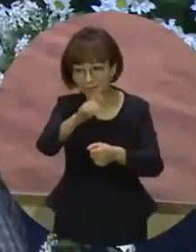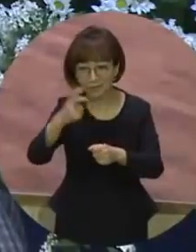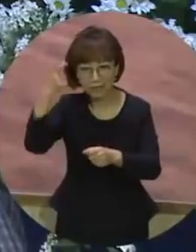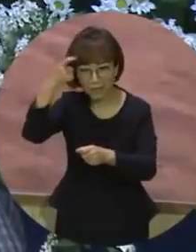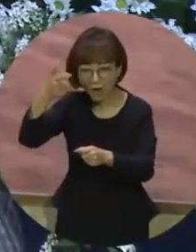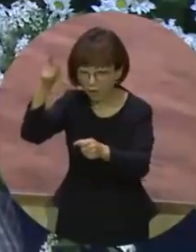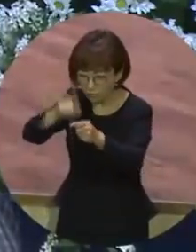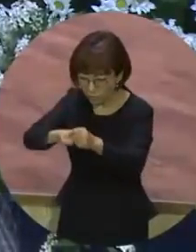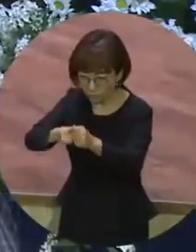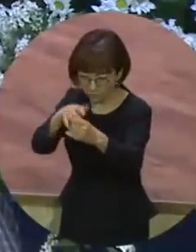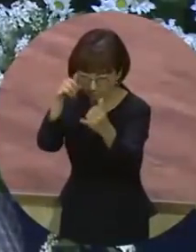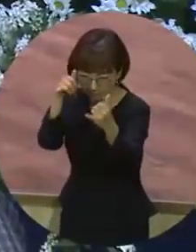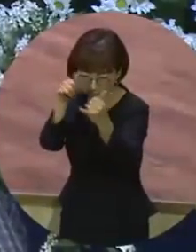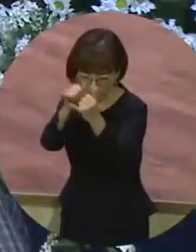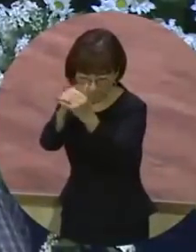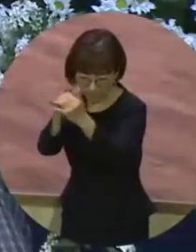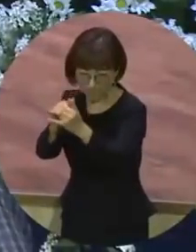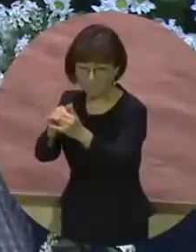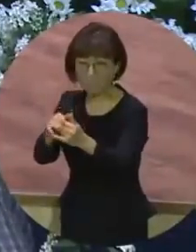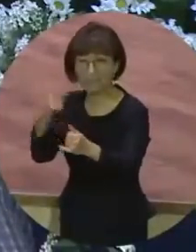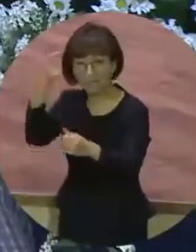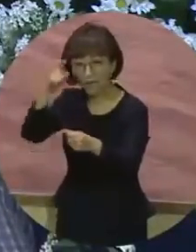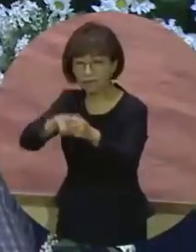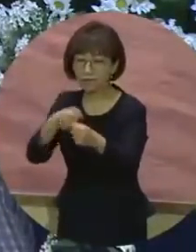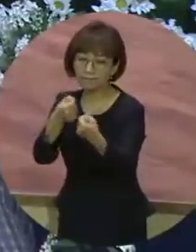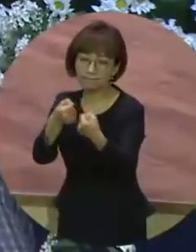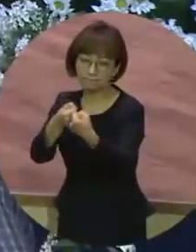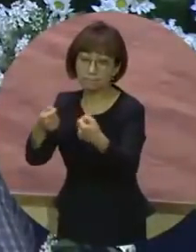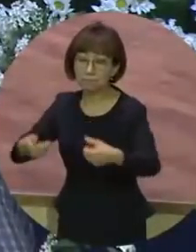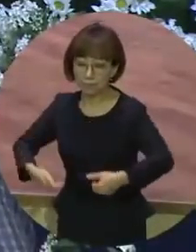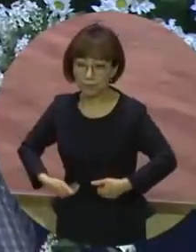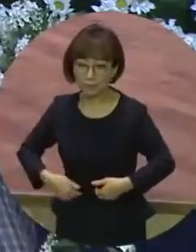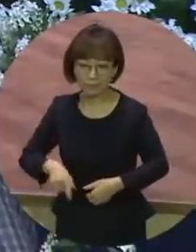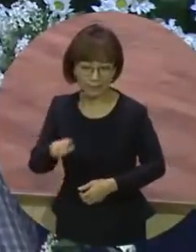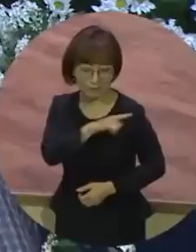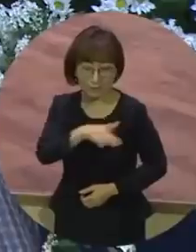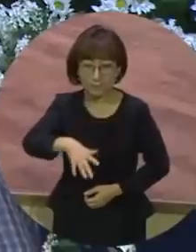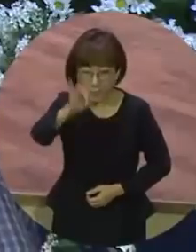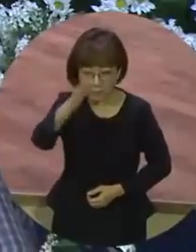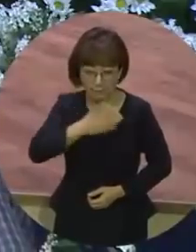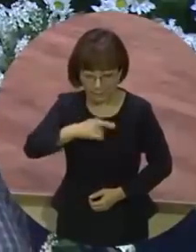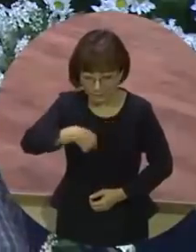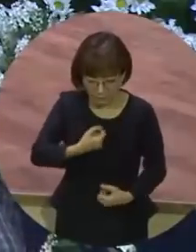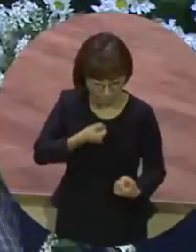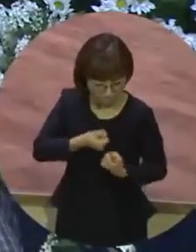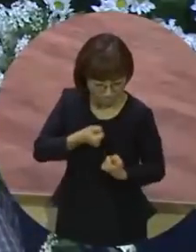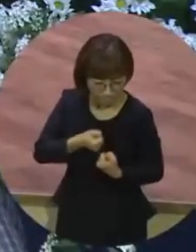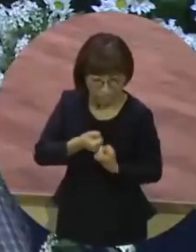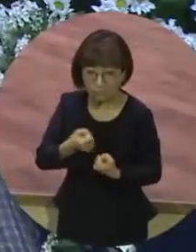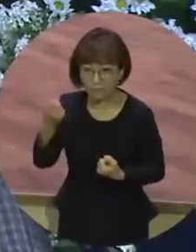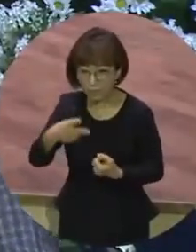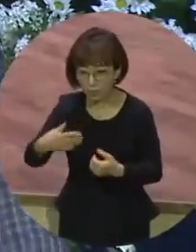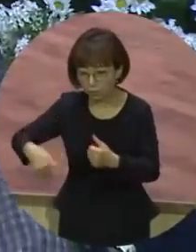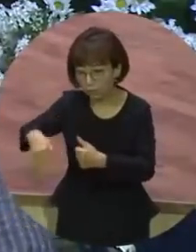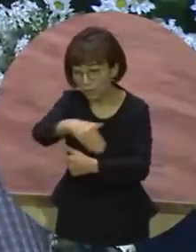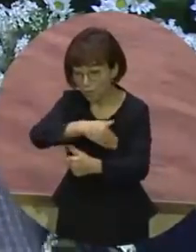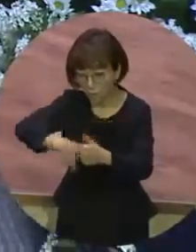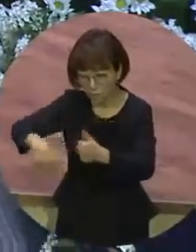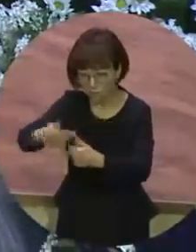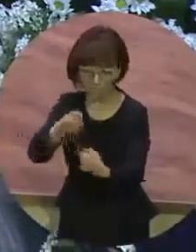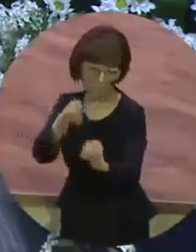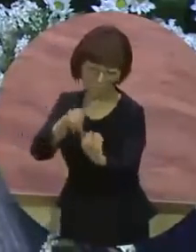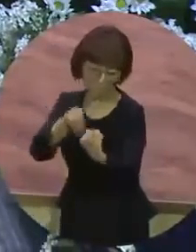선한 싸움 계속 싸워야 돼요. 나와 싸워야 돼. 첫째는. 그 다음에 이게 영적 환경과 싸워야 돼요.